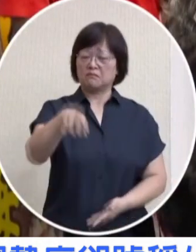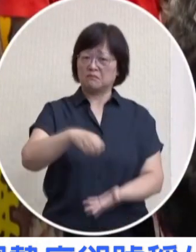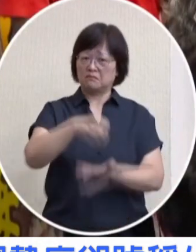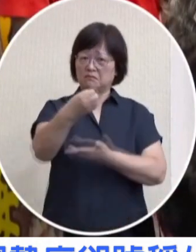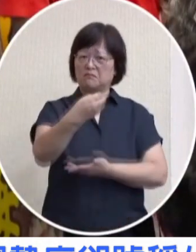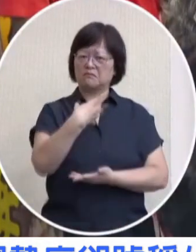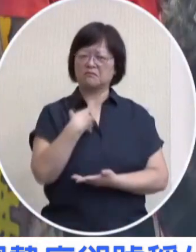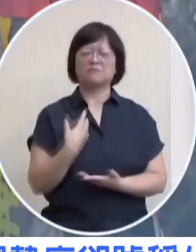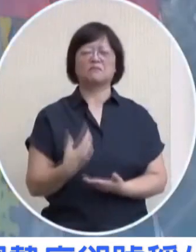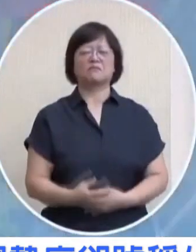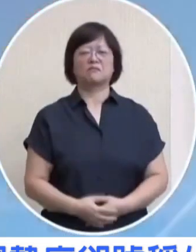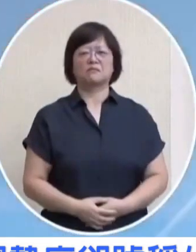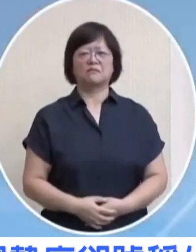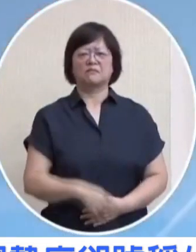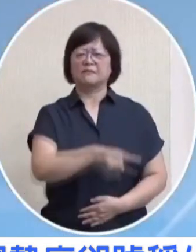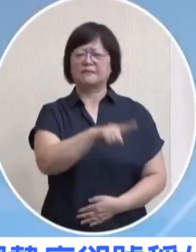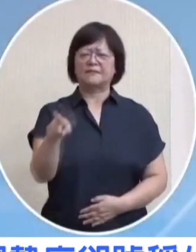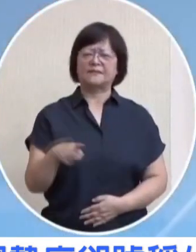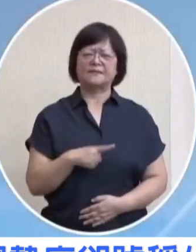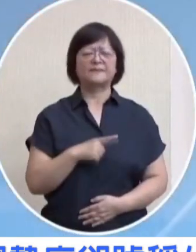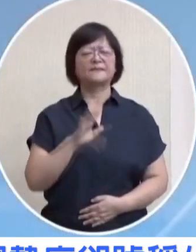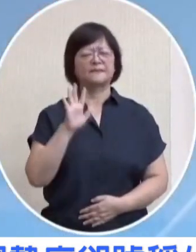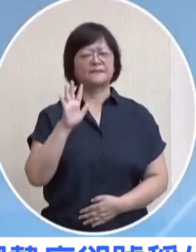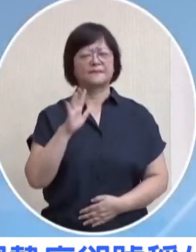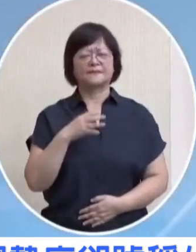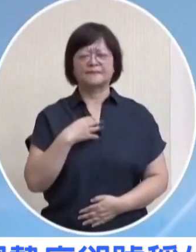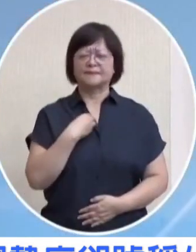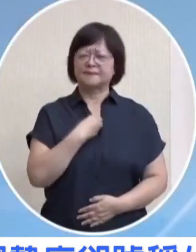中焦虑与不安。